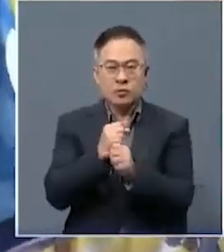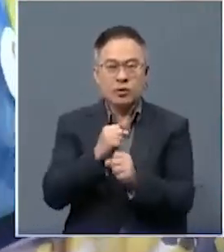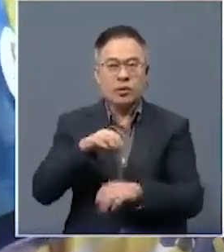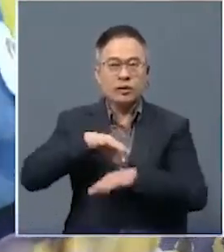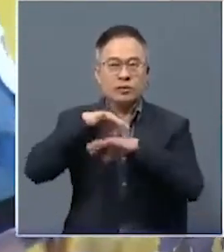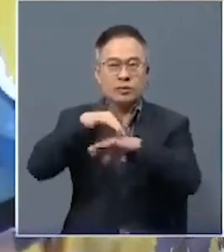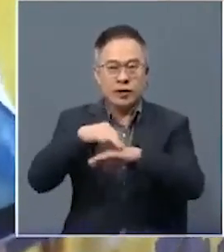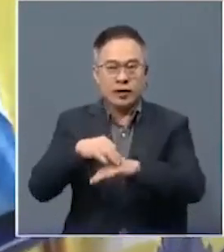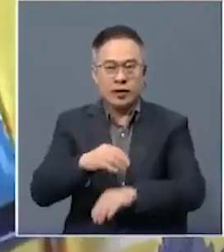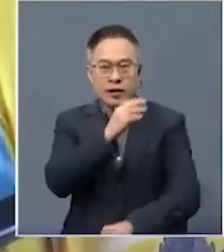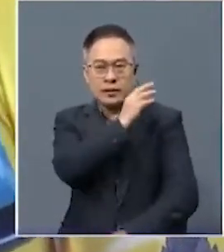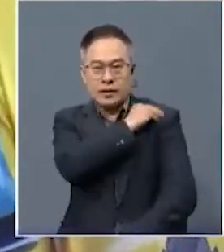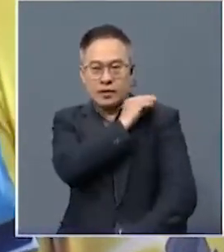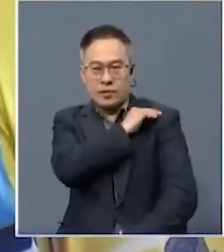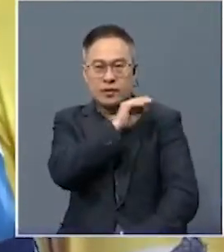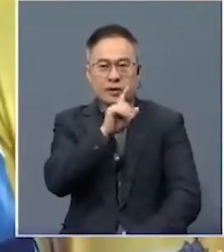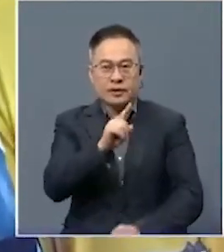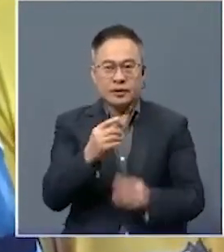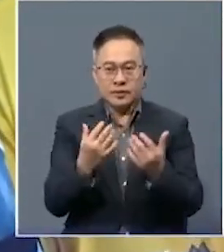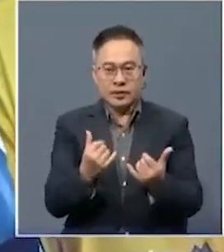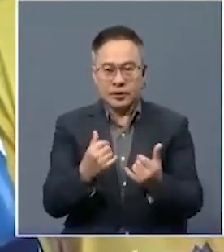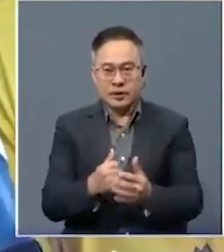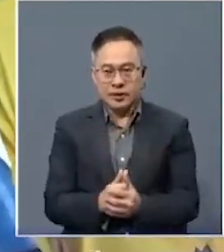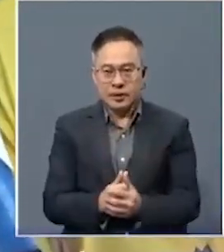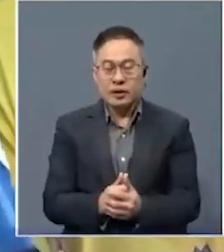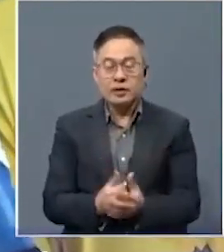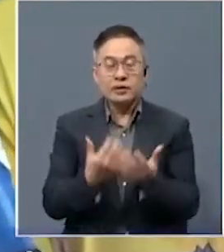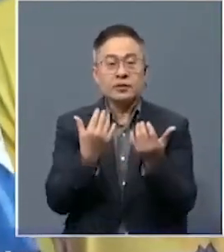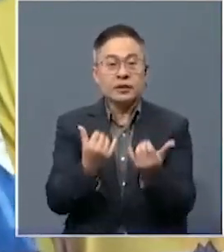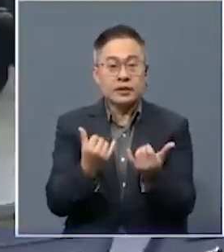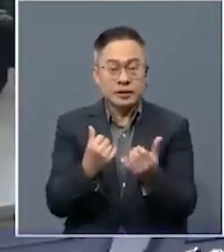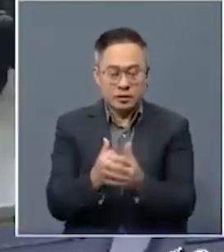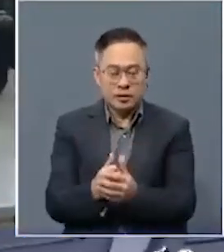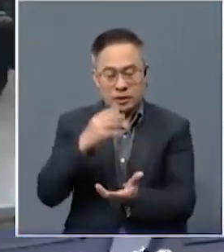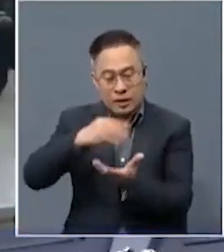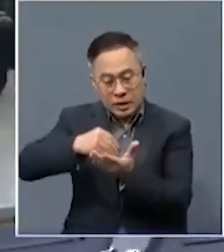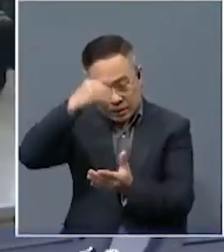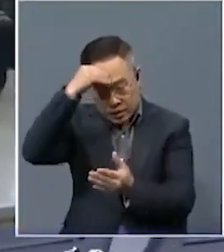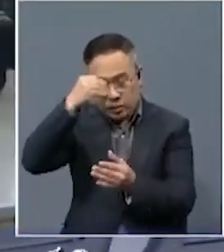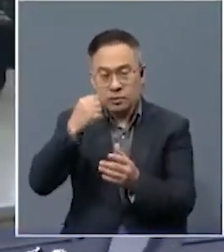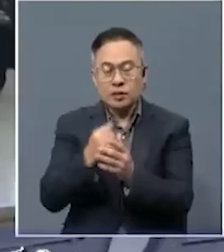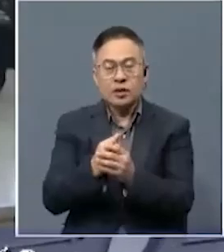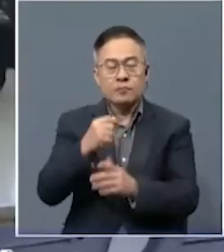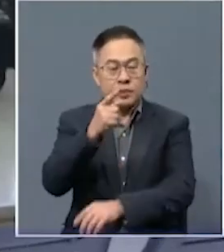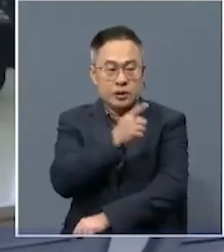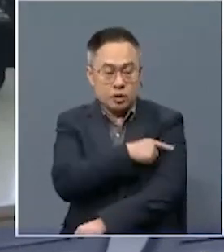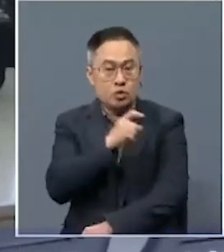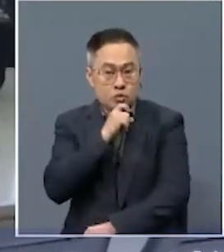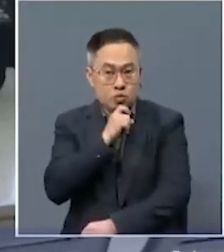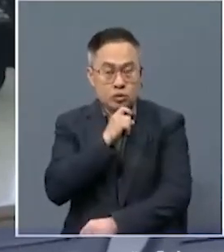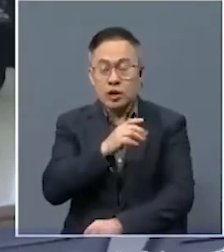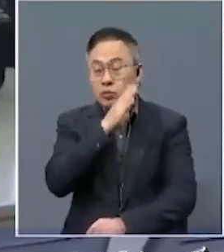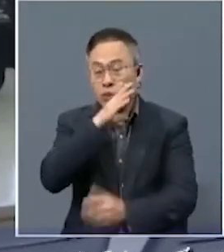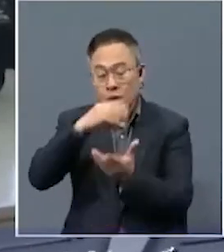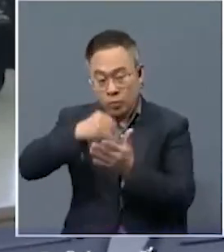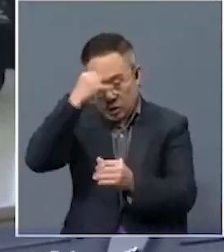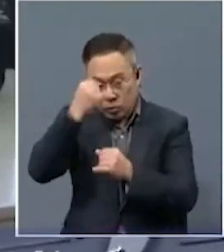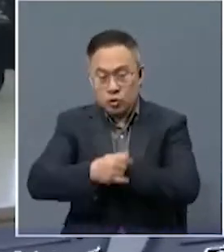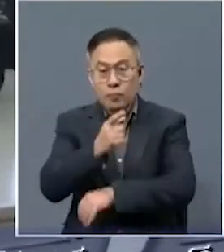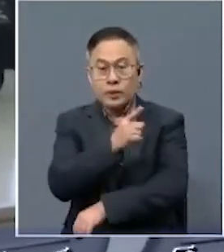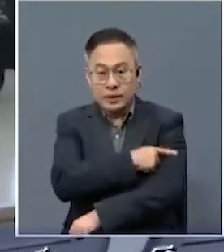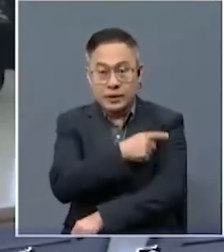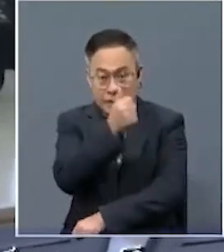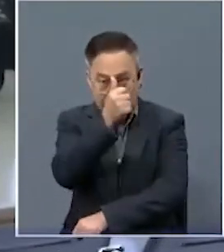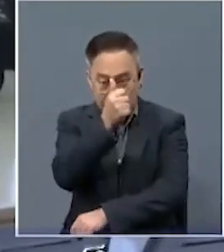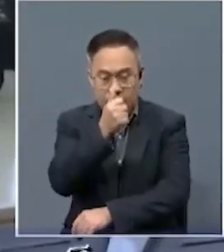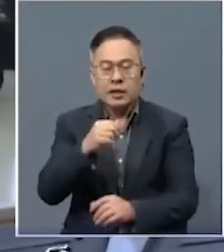รเร็วๆนี้นะคะซึ่งขณะนี้ 10ตำรวจโทกุลวุฒิอยู่ระหว่างศึกษาในระดับปริญญาตรีและหลังจากที่มีคุณวุฒิ